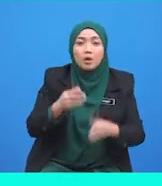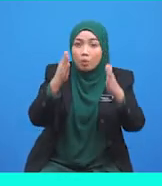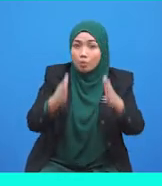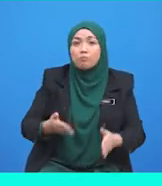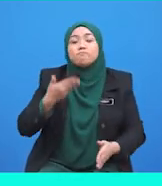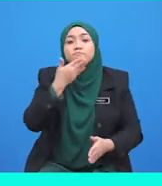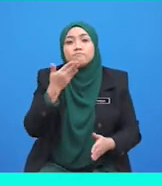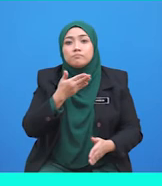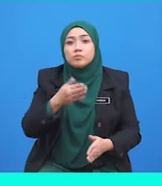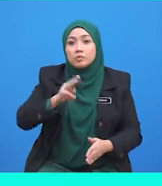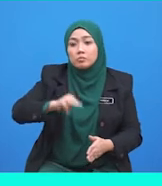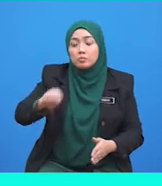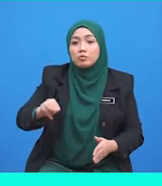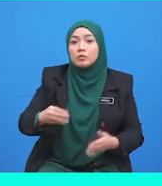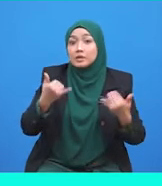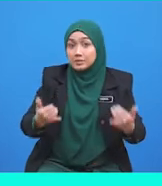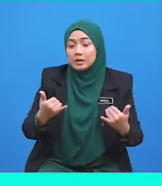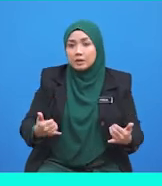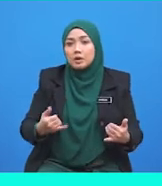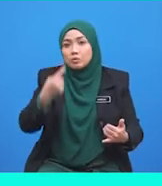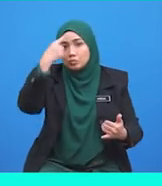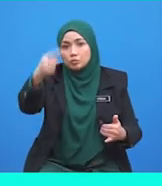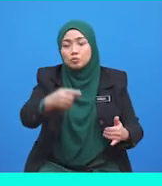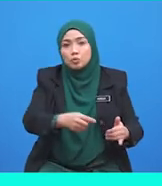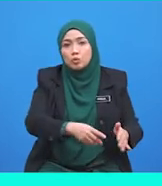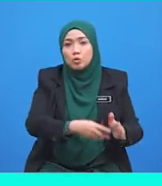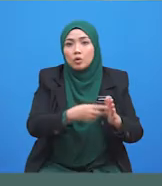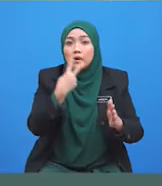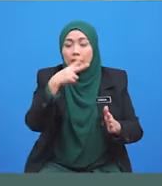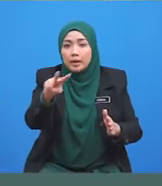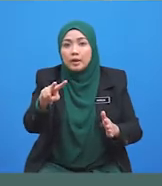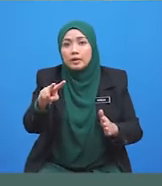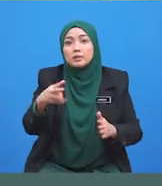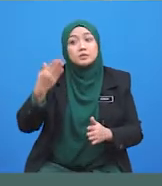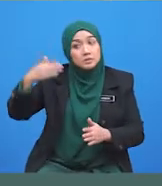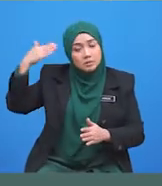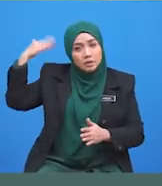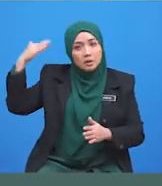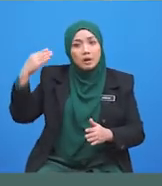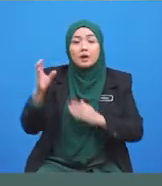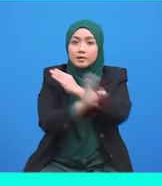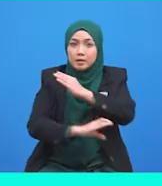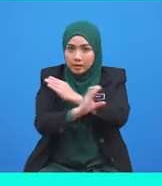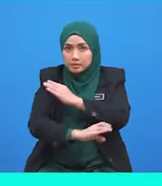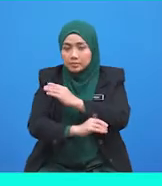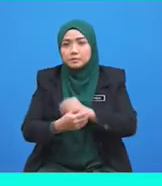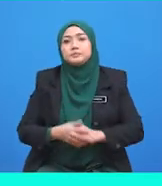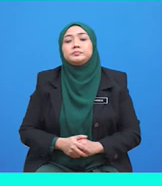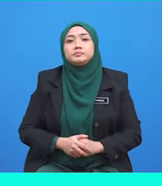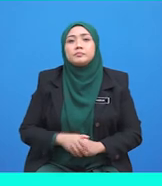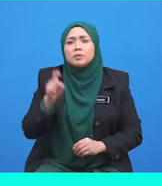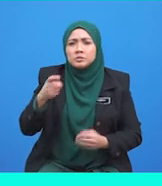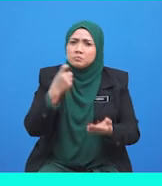terutamanya ke arah penghayatan warisan dan khazanah negara. Daripada keseluruhannya, kita perlu